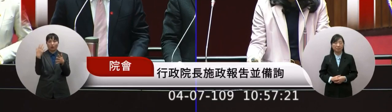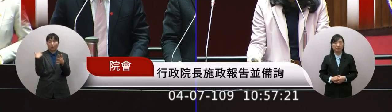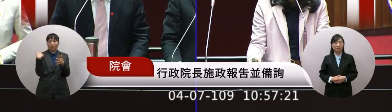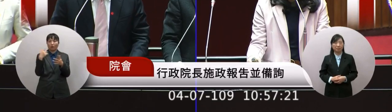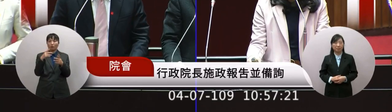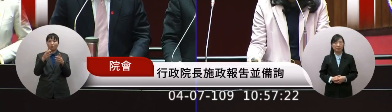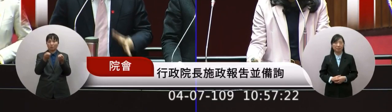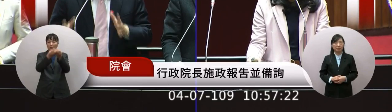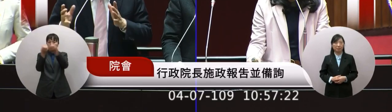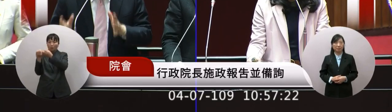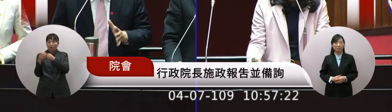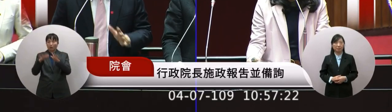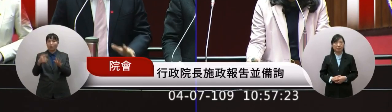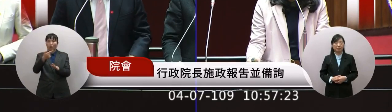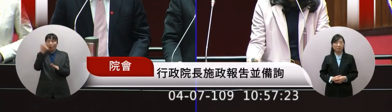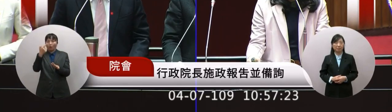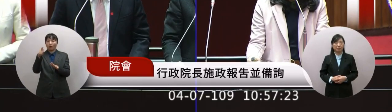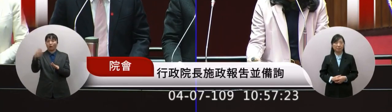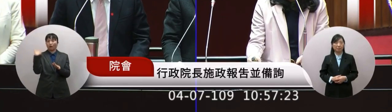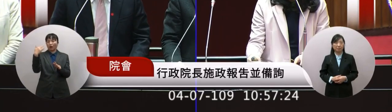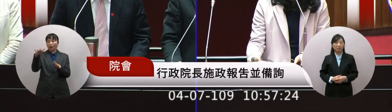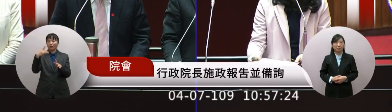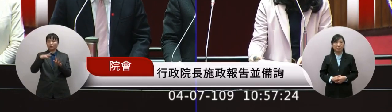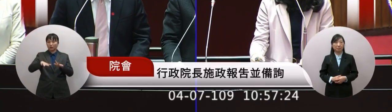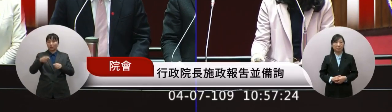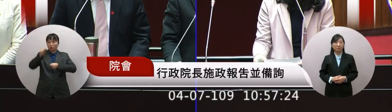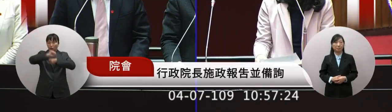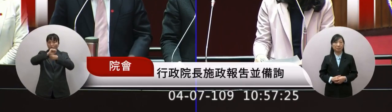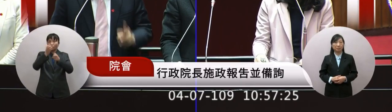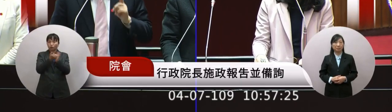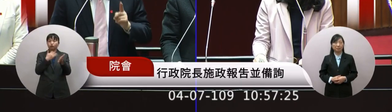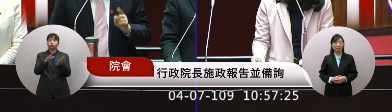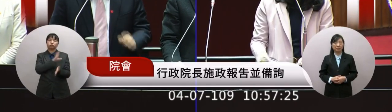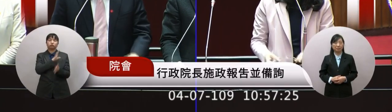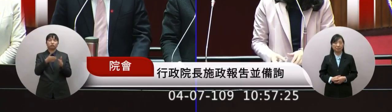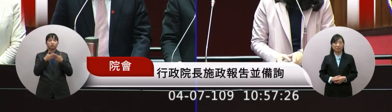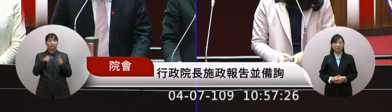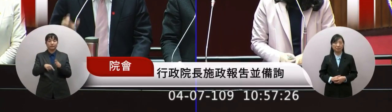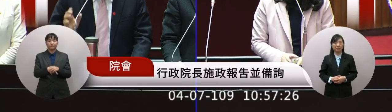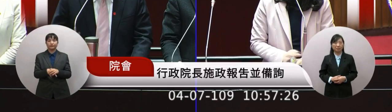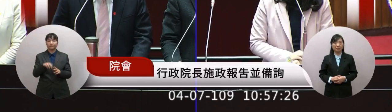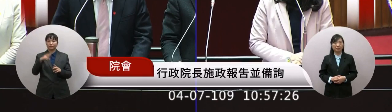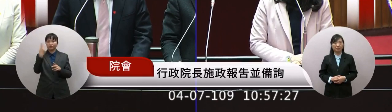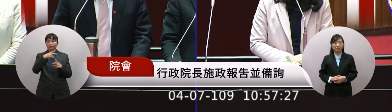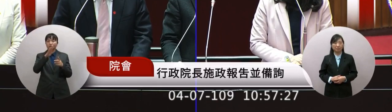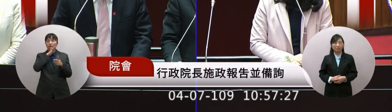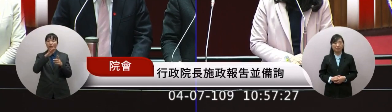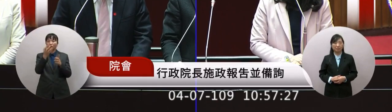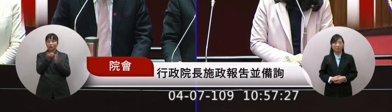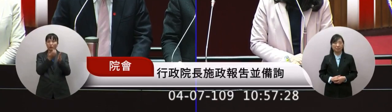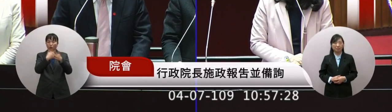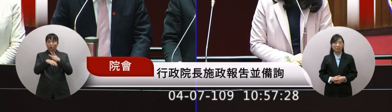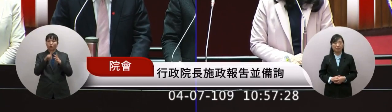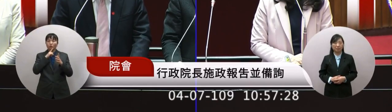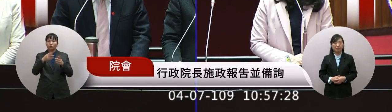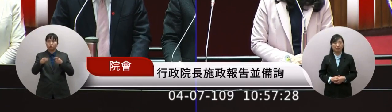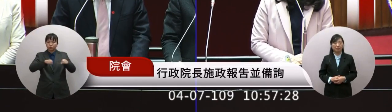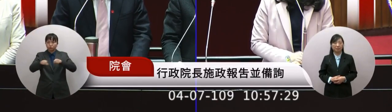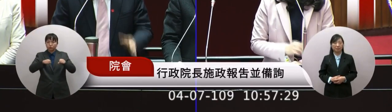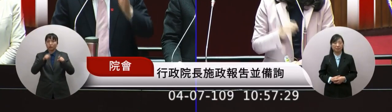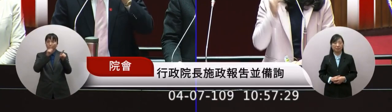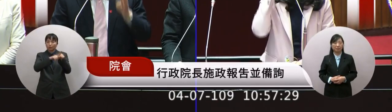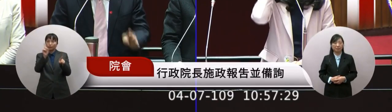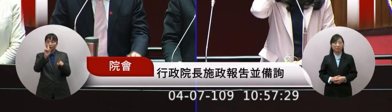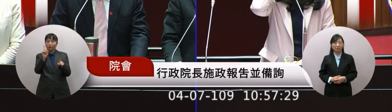在这个状况，所以确有追加预算等的必要。另外， 这个很多乙款季节确实都是根